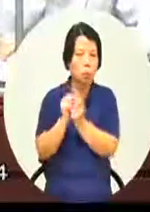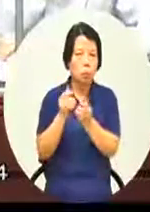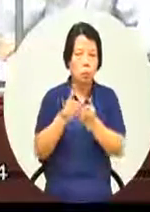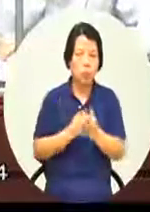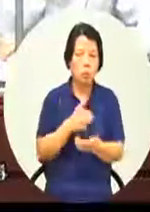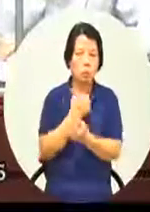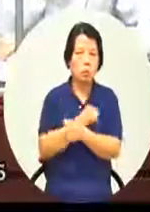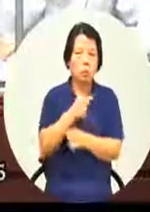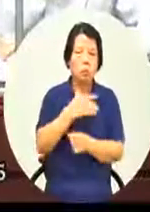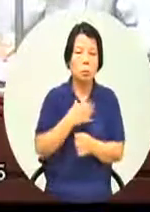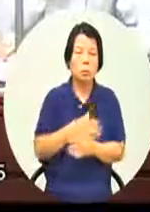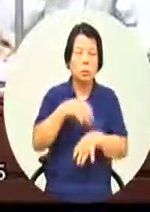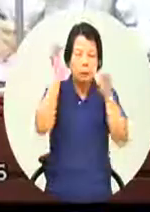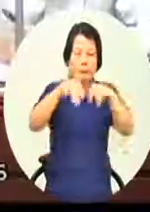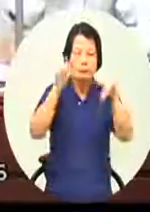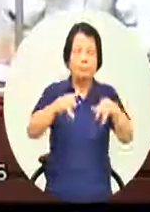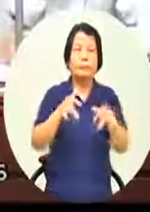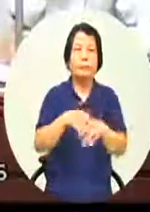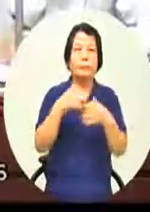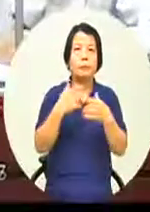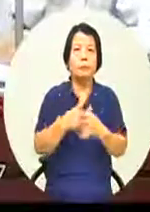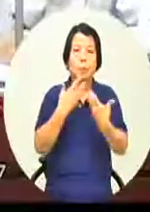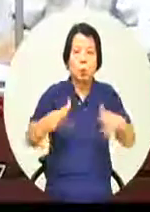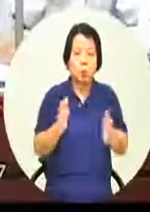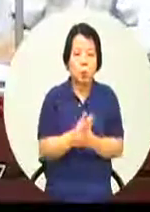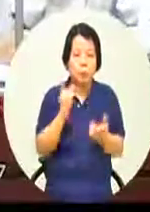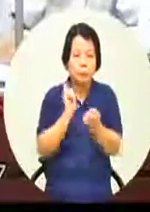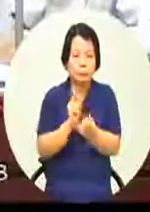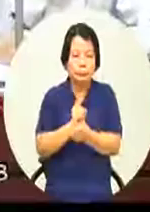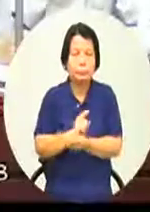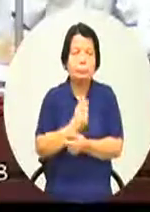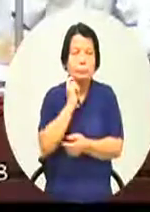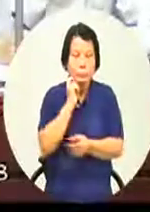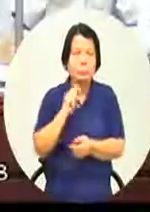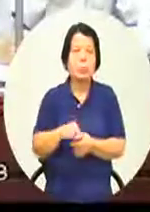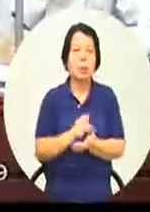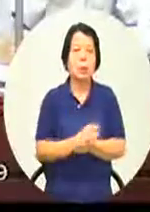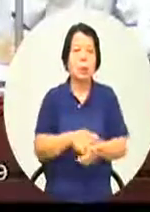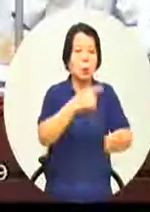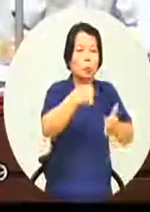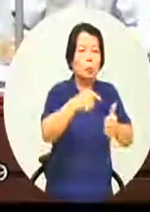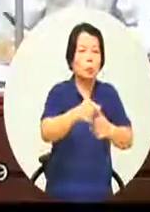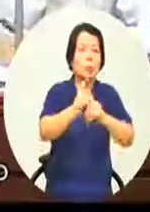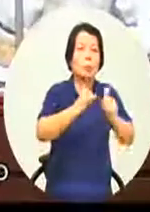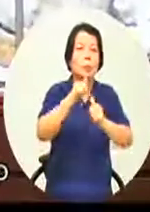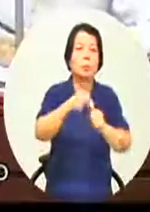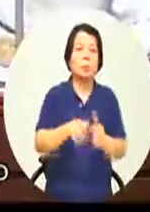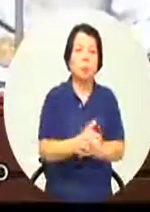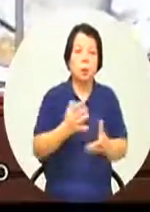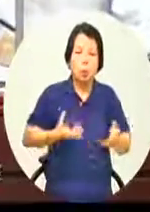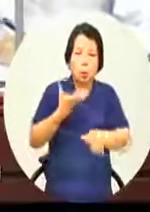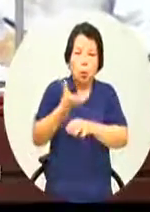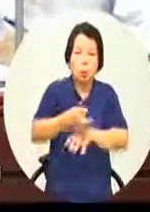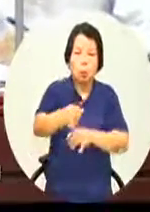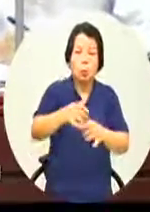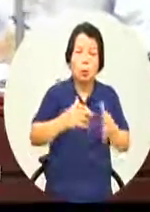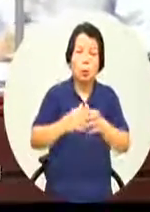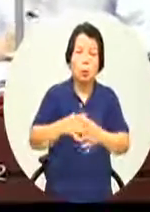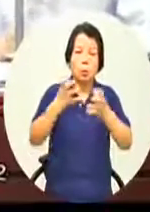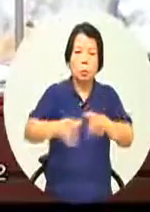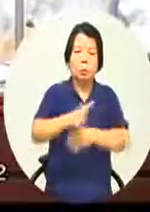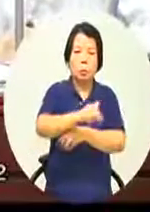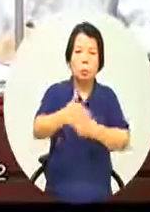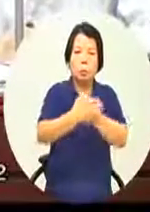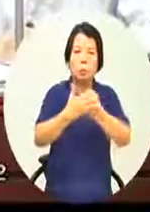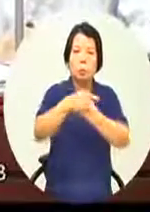多强降雨，我们没有办法去面对，而且我们要教育民众，实际上我们目前投入的这个设施能够保护到